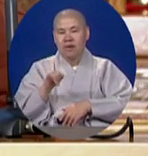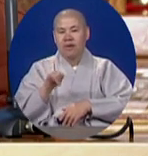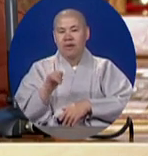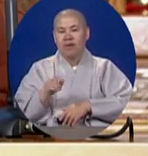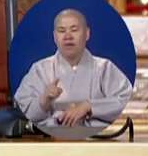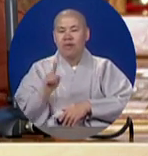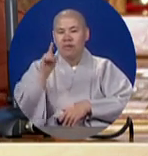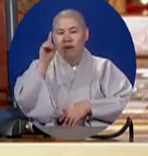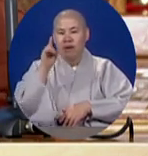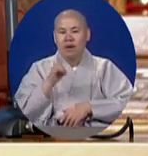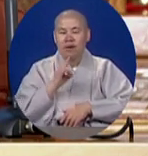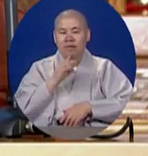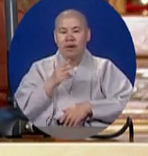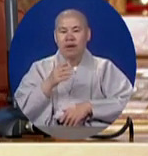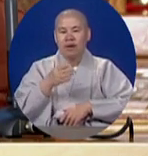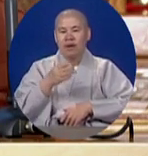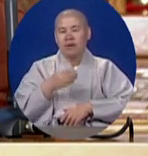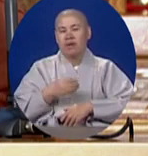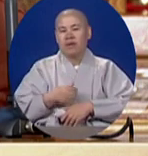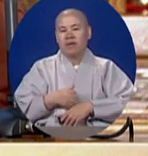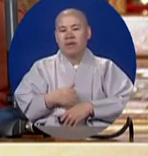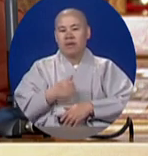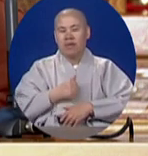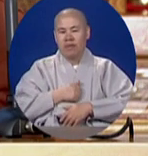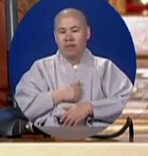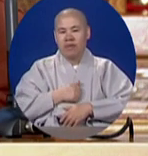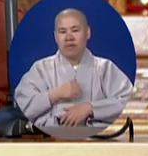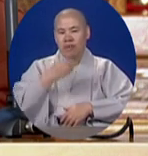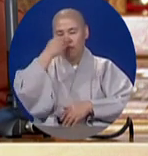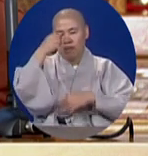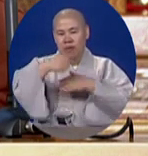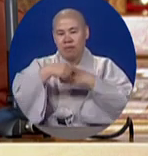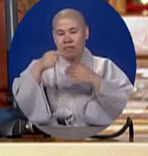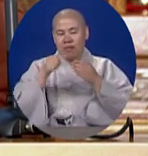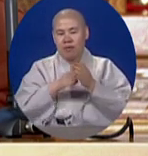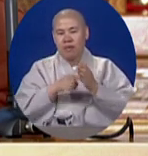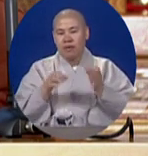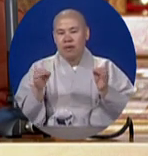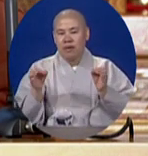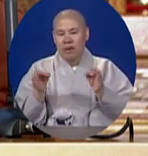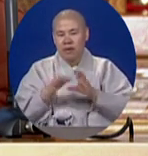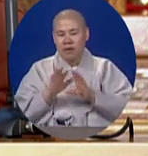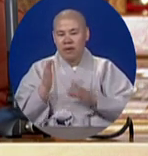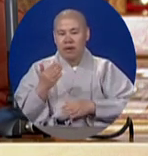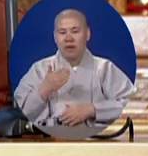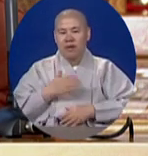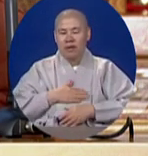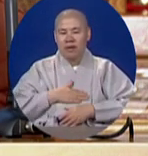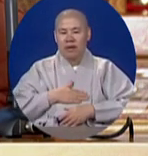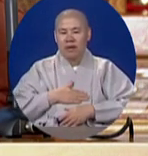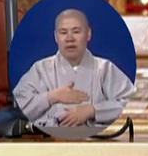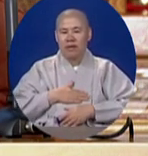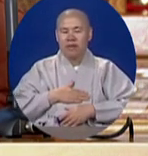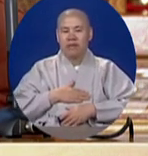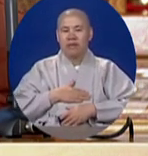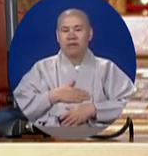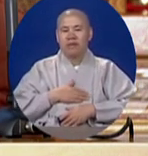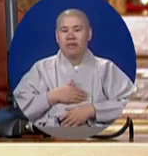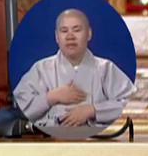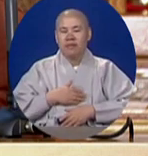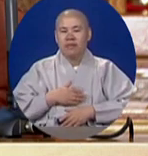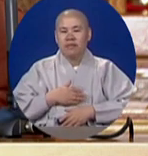없어져요. 그걸 8식에는 장식 기능이 있거든요. 모든 나라고 집착하는 그런